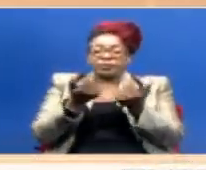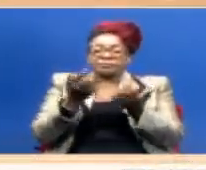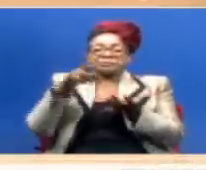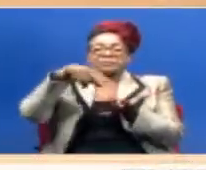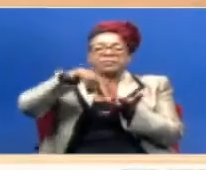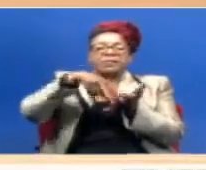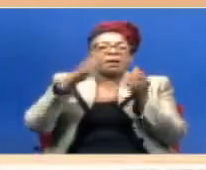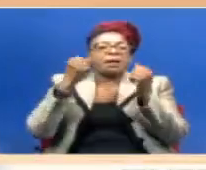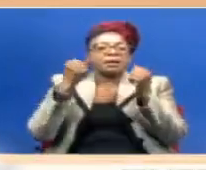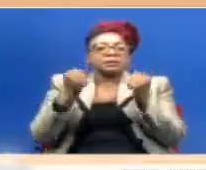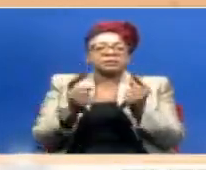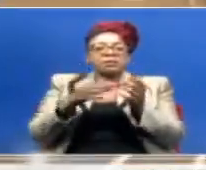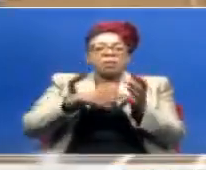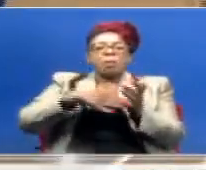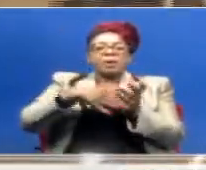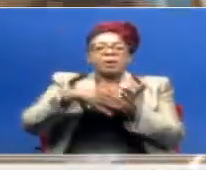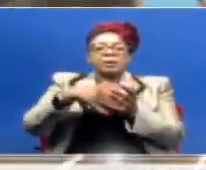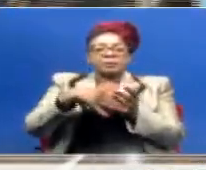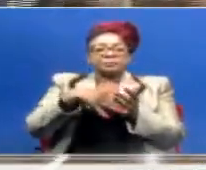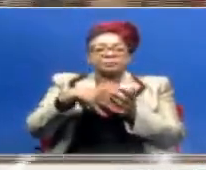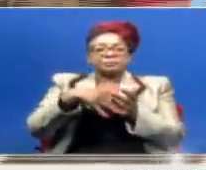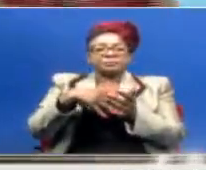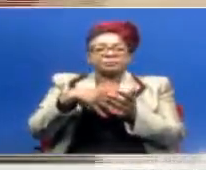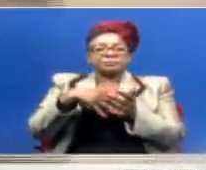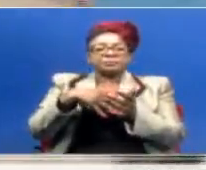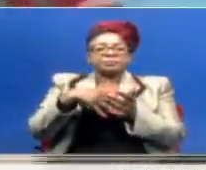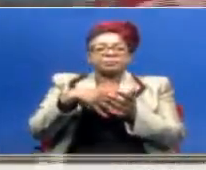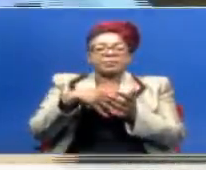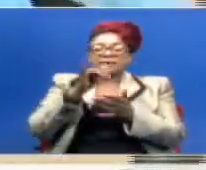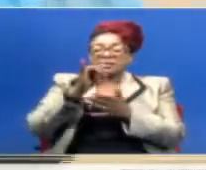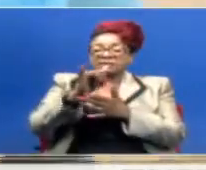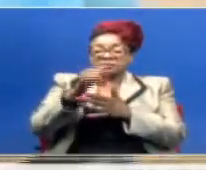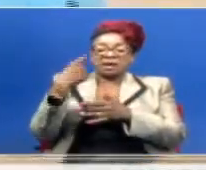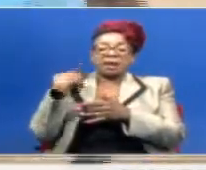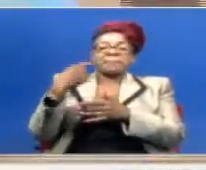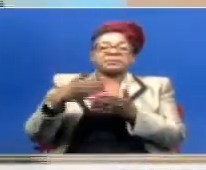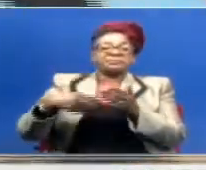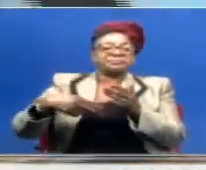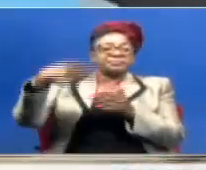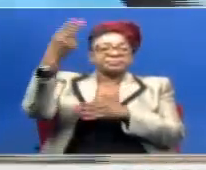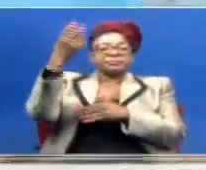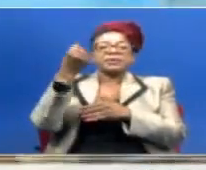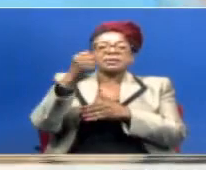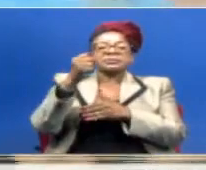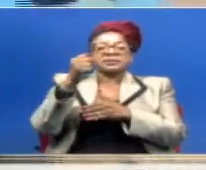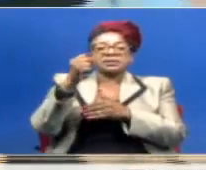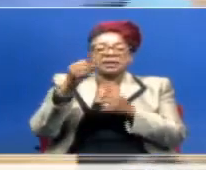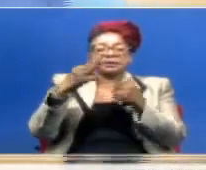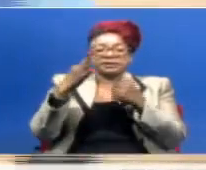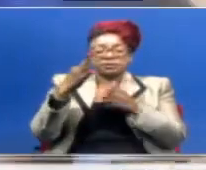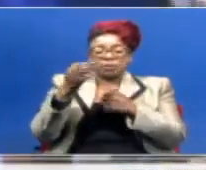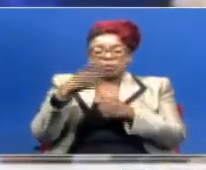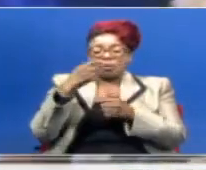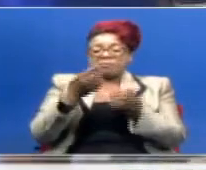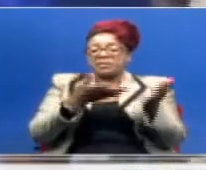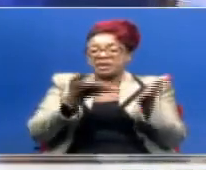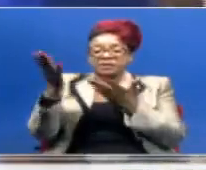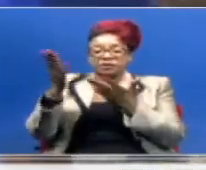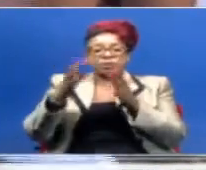na uhafifu kwenye magoti. Idadi hiyo iliongezeka hadi 53 waliokimbizwa katika hospitali za